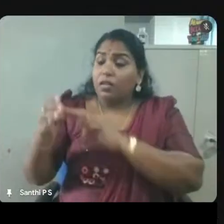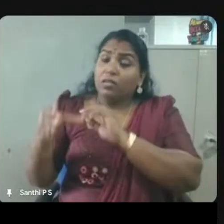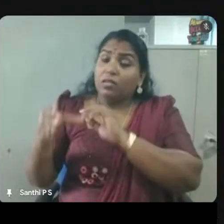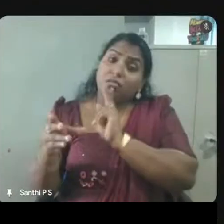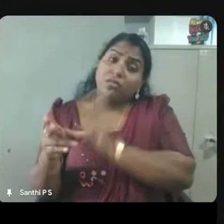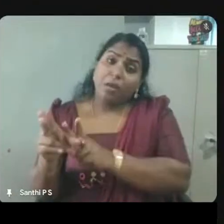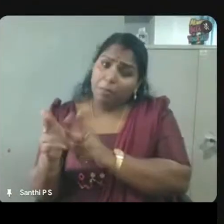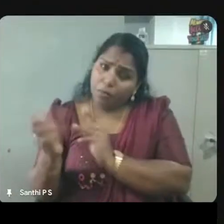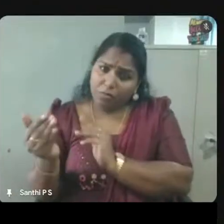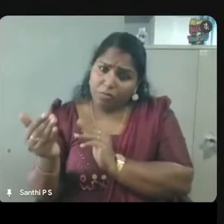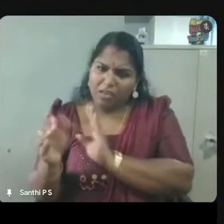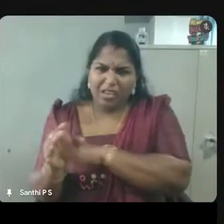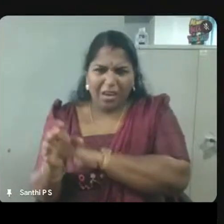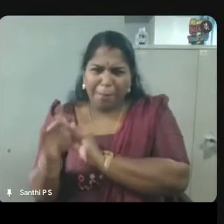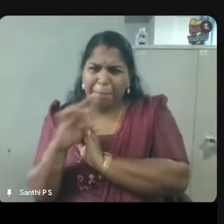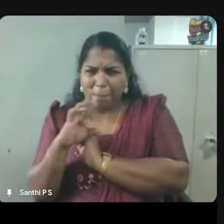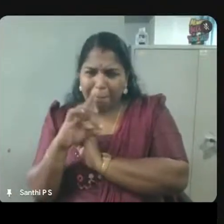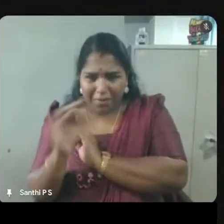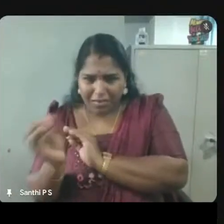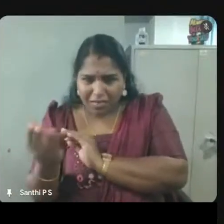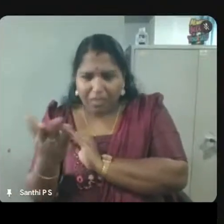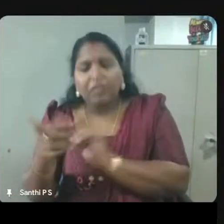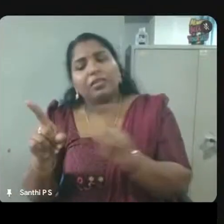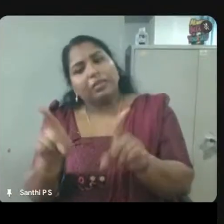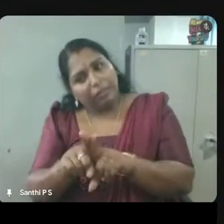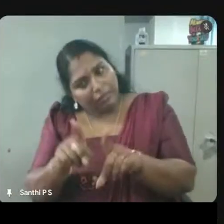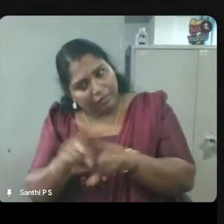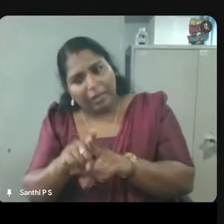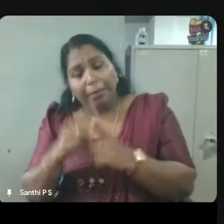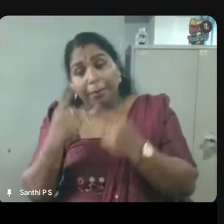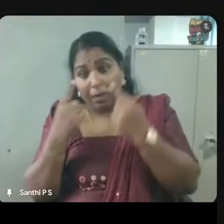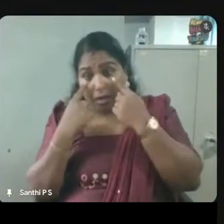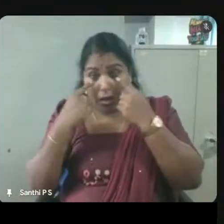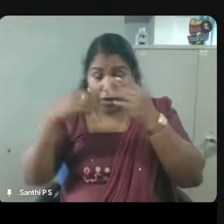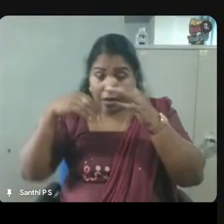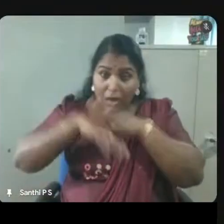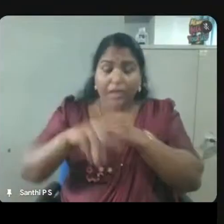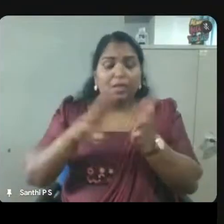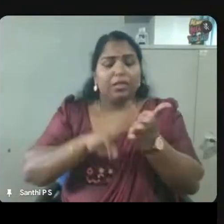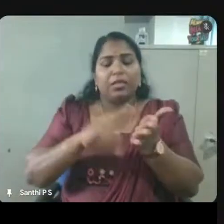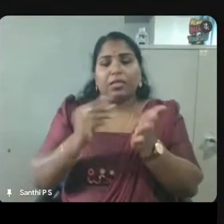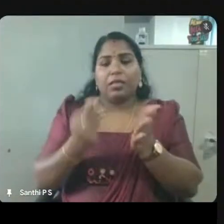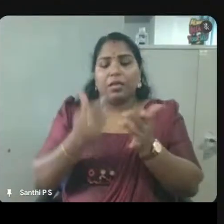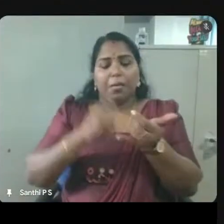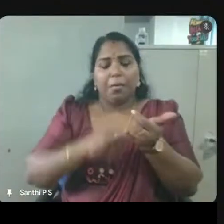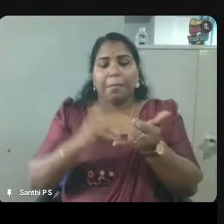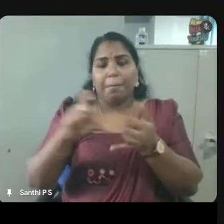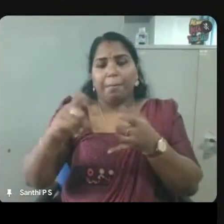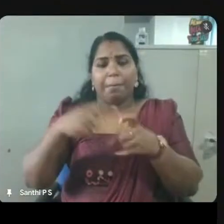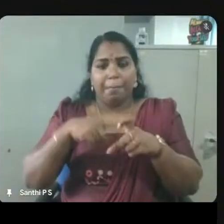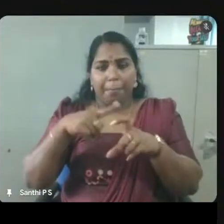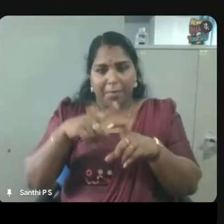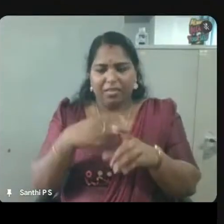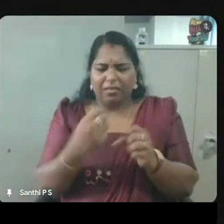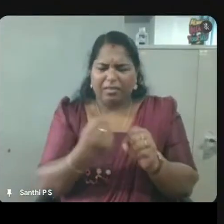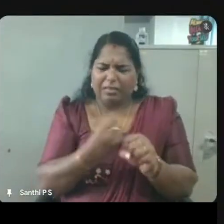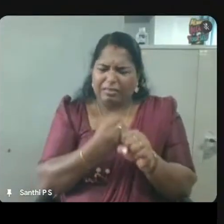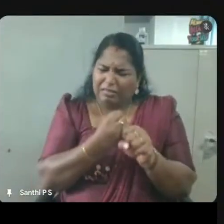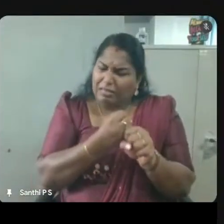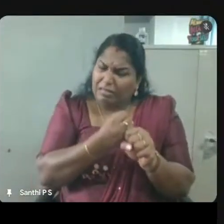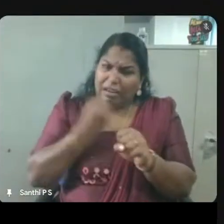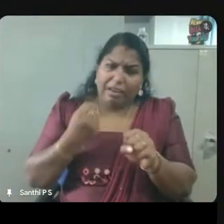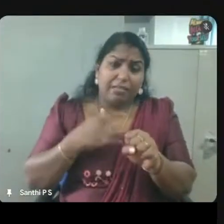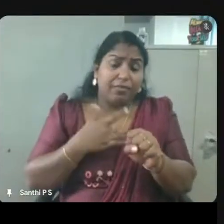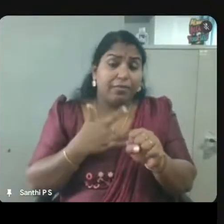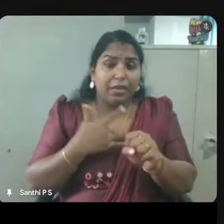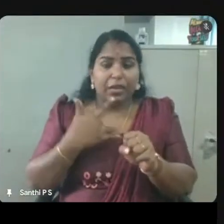എത്രമാത്രം വേദന എടുക്കും. അതേപോലെ നമ്മുടെ കണ്ണിനകത്തെ ഒരു മസിൽ ടൈറ്റ് ആയിട്ടാണ് നമുക്ക് ഈ നിയറിൽ ഫോക്കസ് വരുന്നത്. സോ ആ